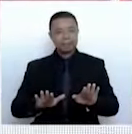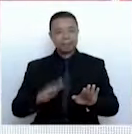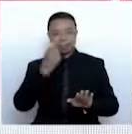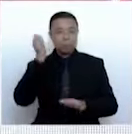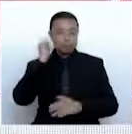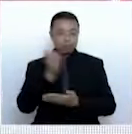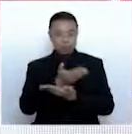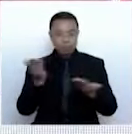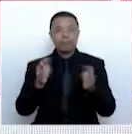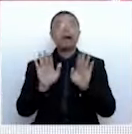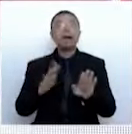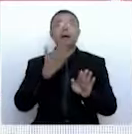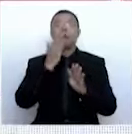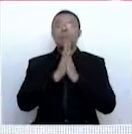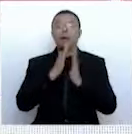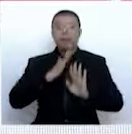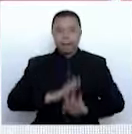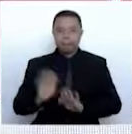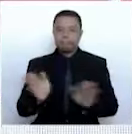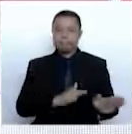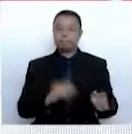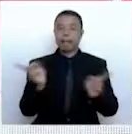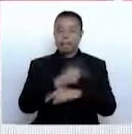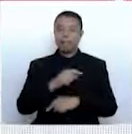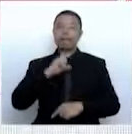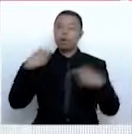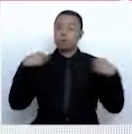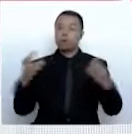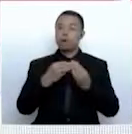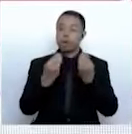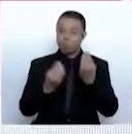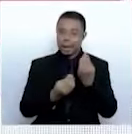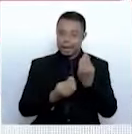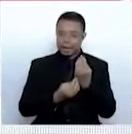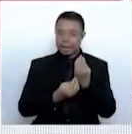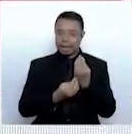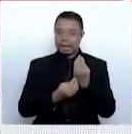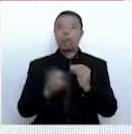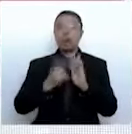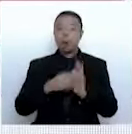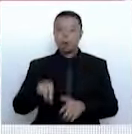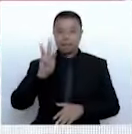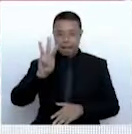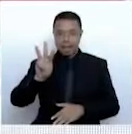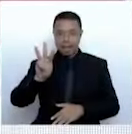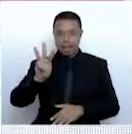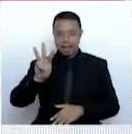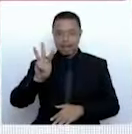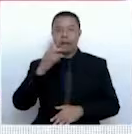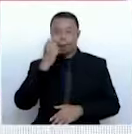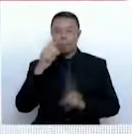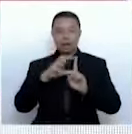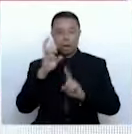Hadirin, tertib dulu. Dan berikutnya saya akan memperkenalkan calon gubernur dan calon wakil gubernur nomor urut 3.